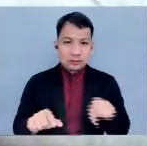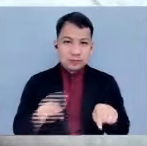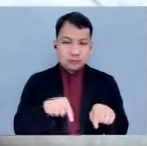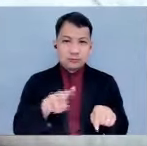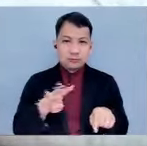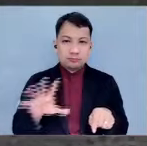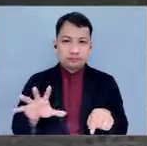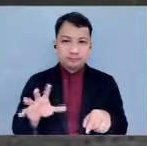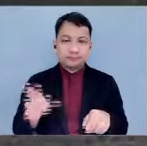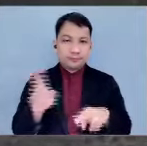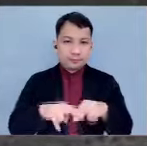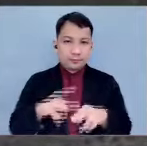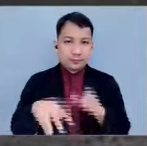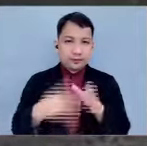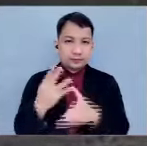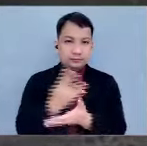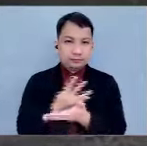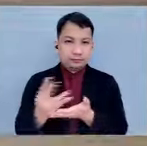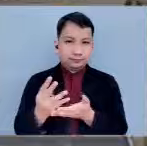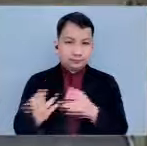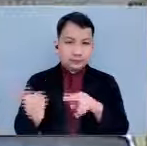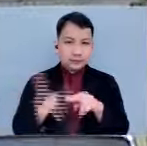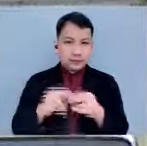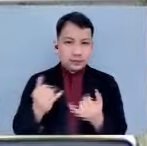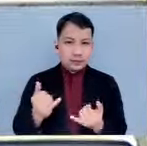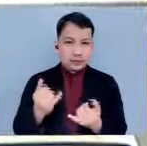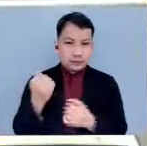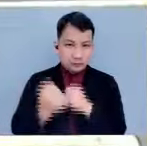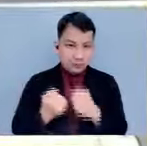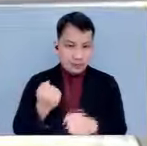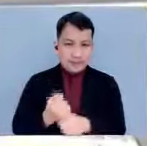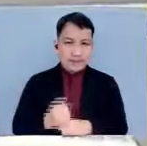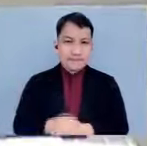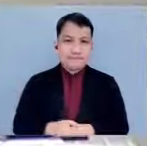45 o price